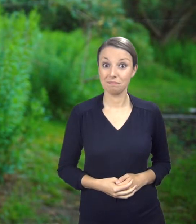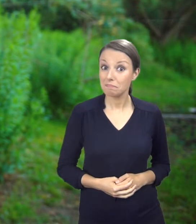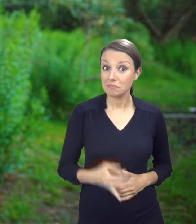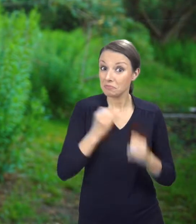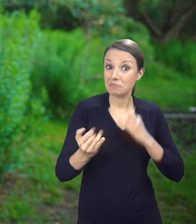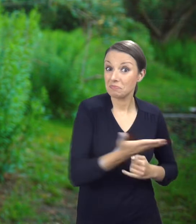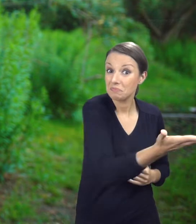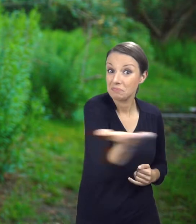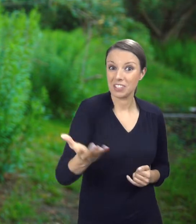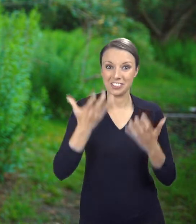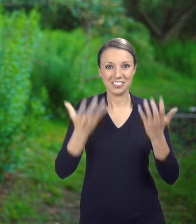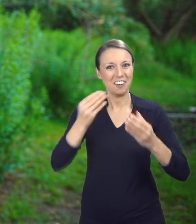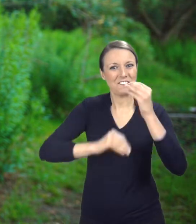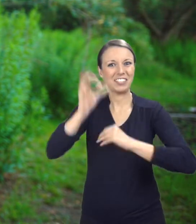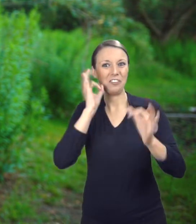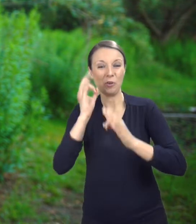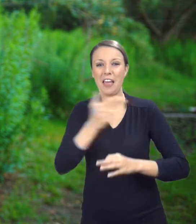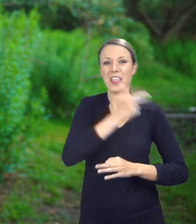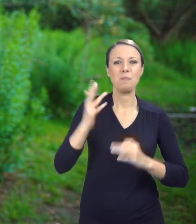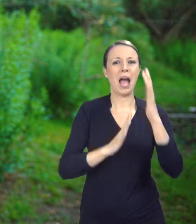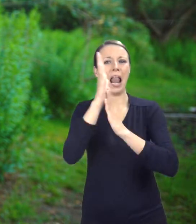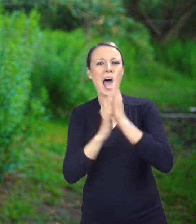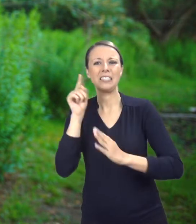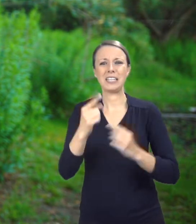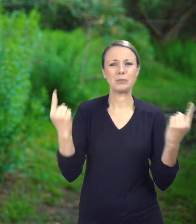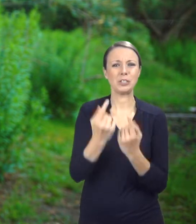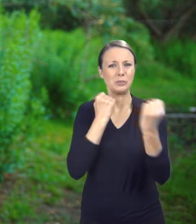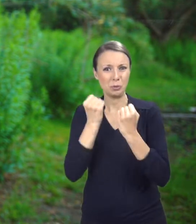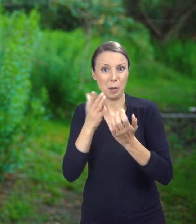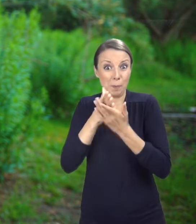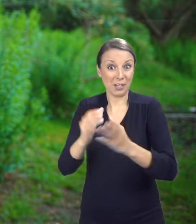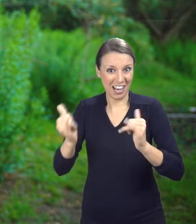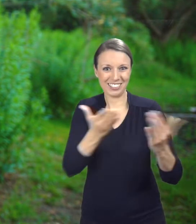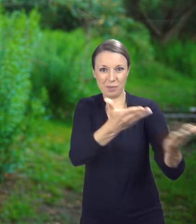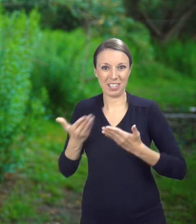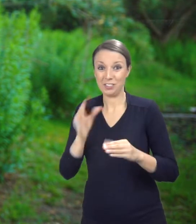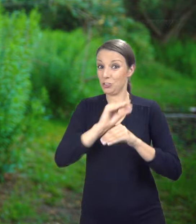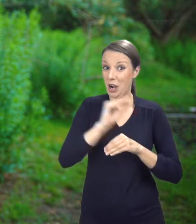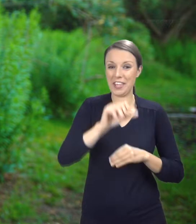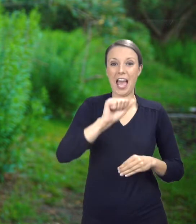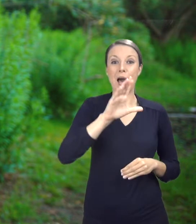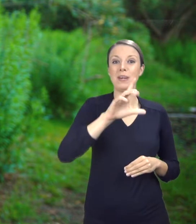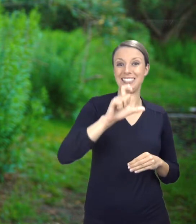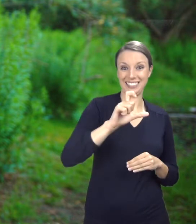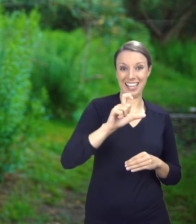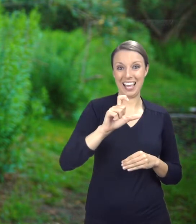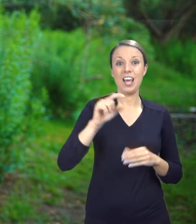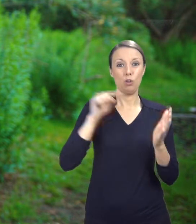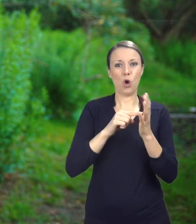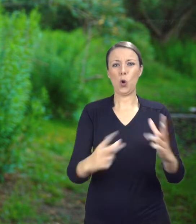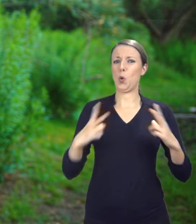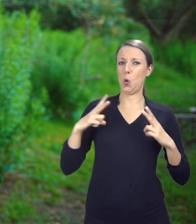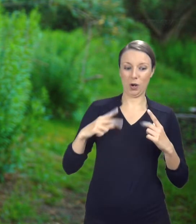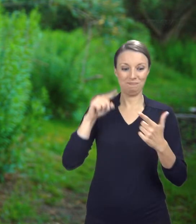Jeżeli chcecie dowiedzieć się więcej o sztuce przetrwania, zapraszam Was serdecznie na szkolenia. ABC przetrwania to rekreacja,